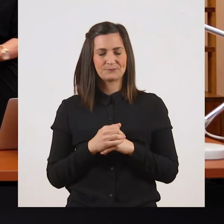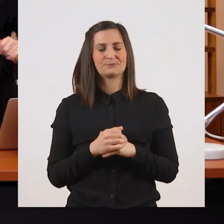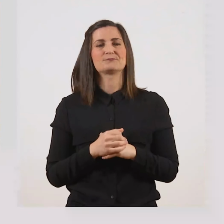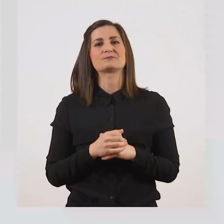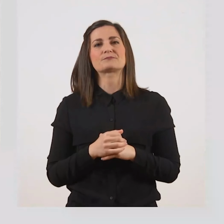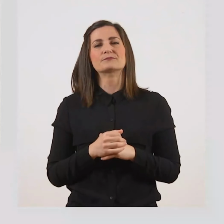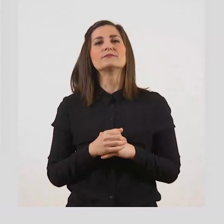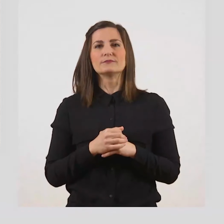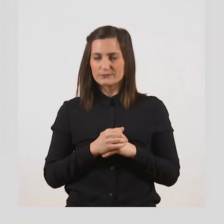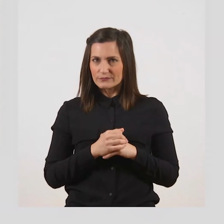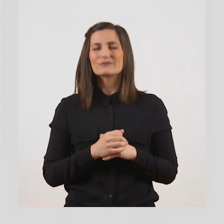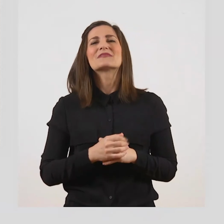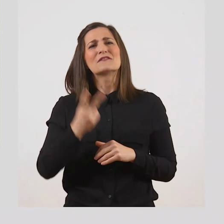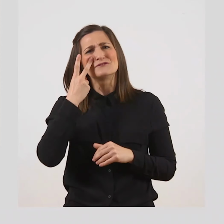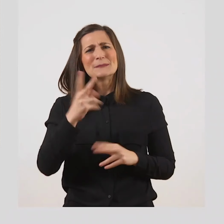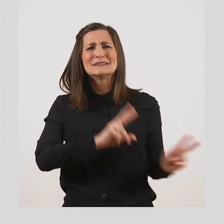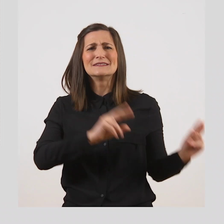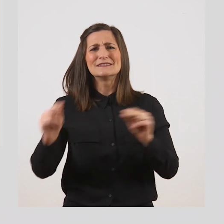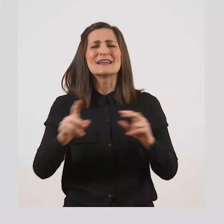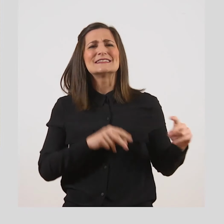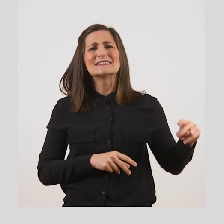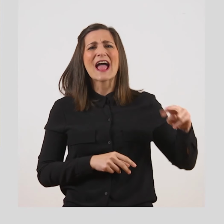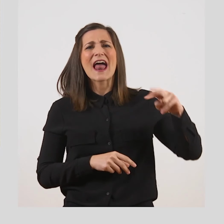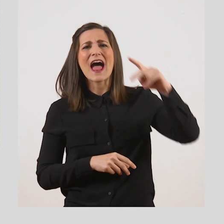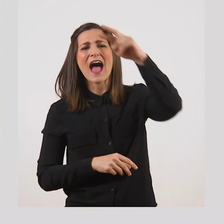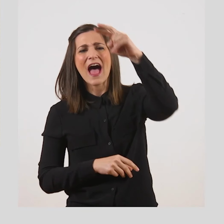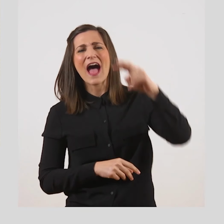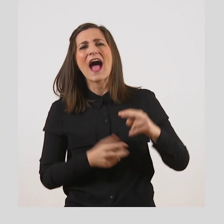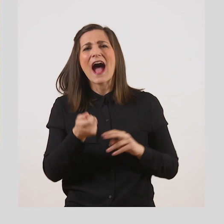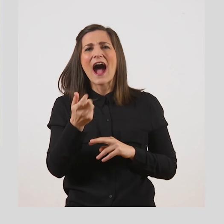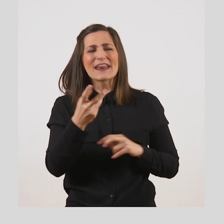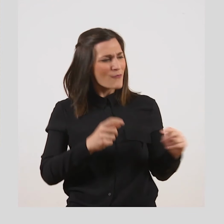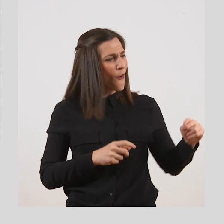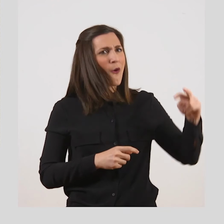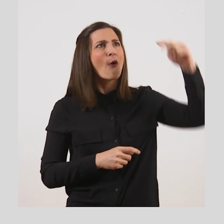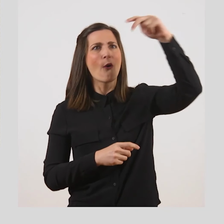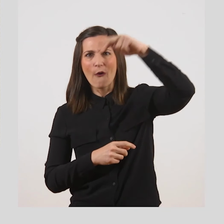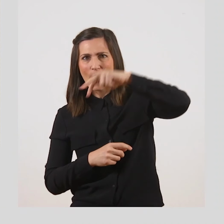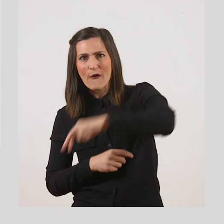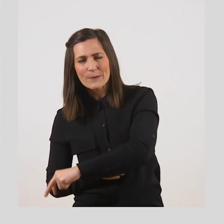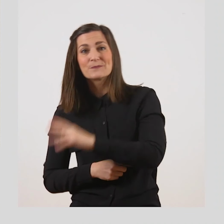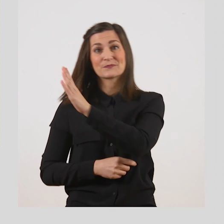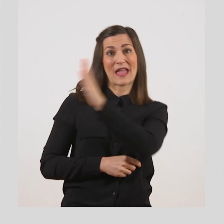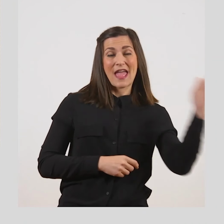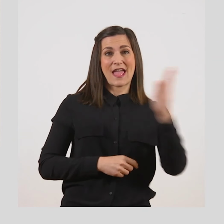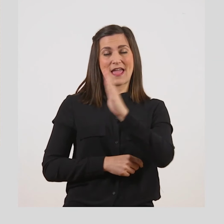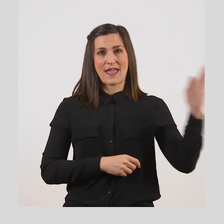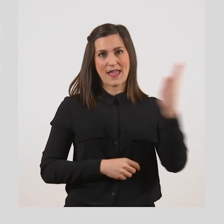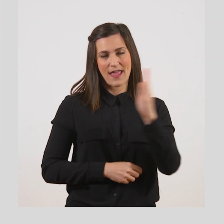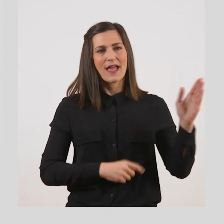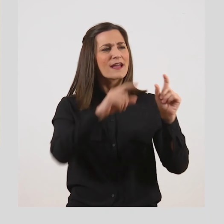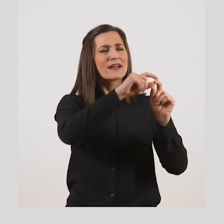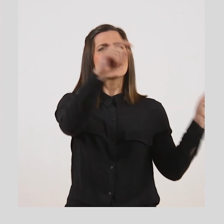Εδώ έχω φτιάξει μία σκάλα. Για να παρατηρήσουμε λίγο σε αυτή τη σκάλα. Αριστερά βλέπω το